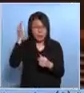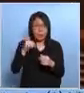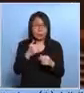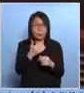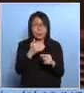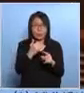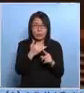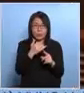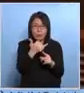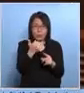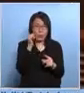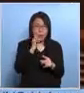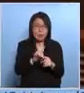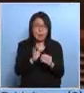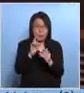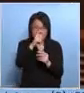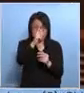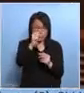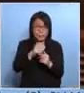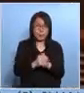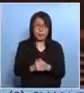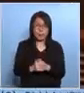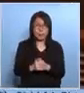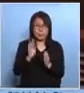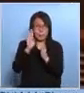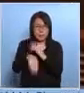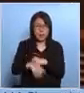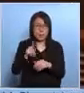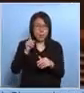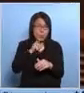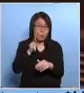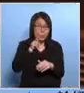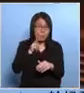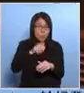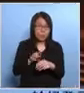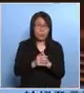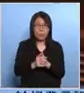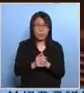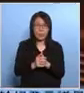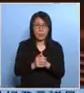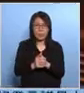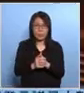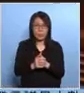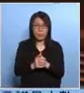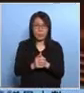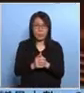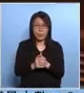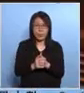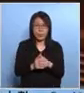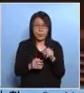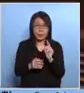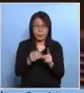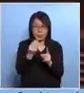後即係跟住呢之後每個禮拜呢就近104英